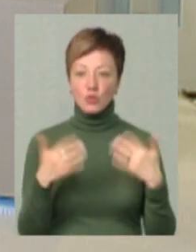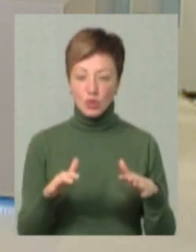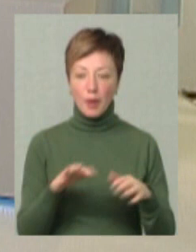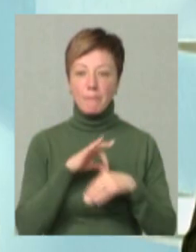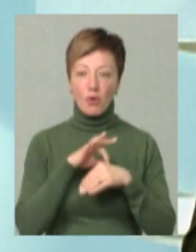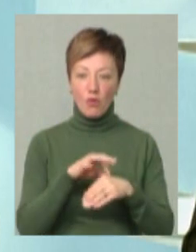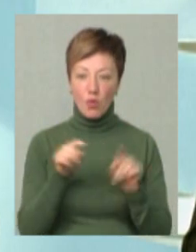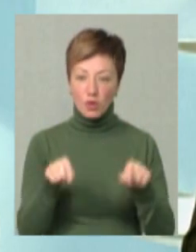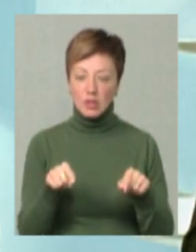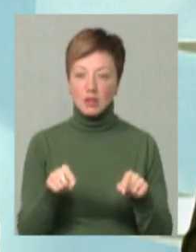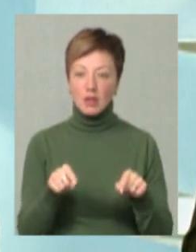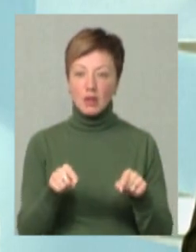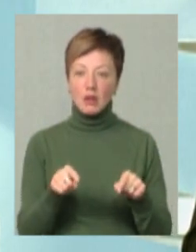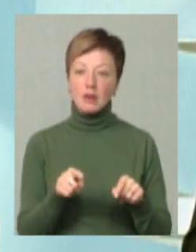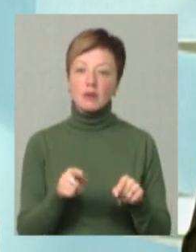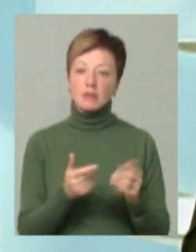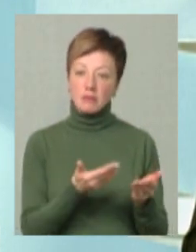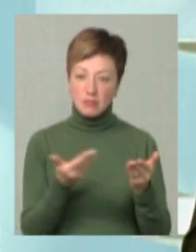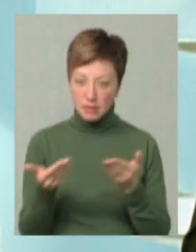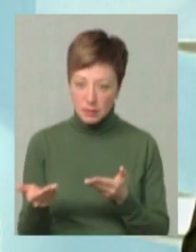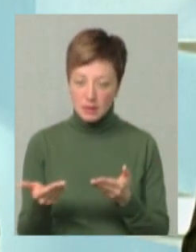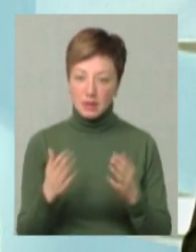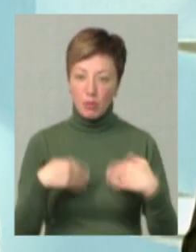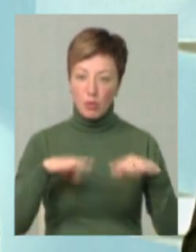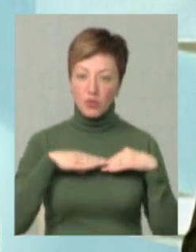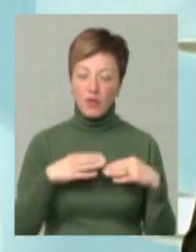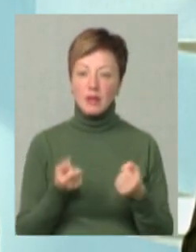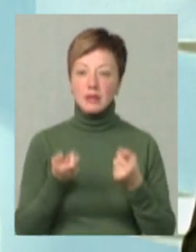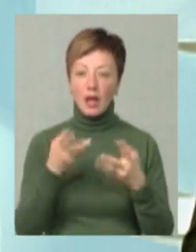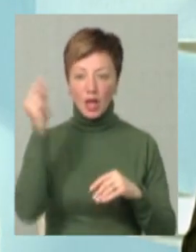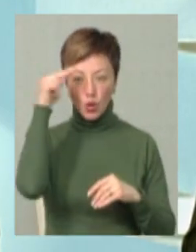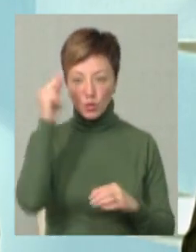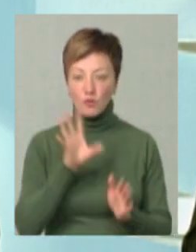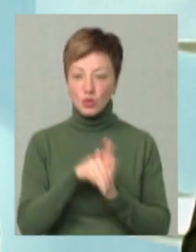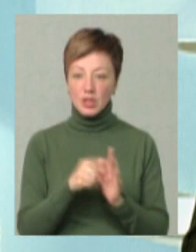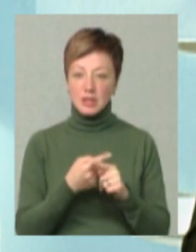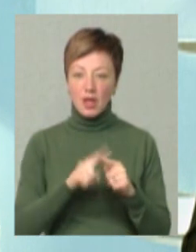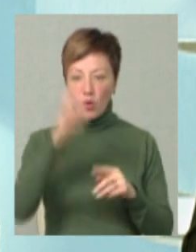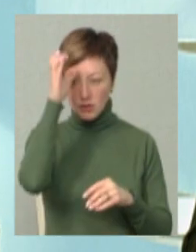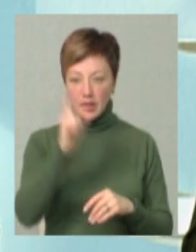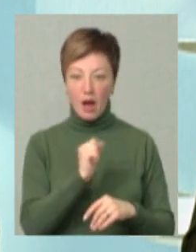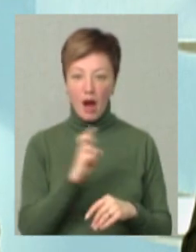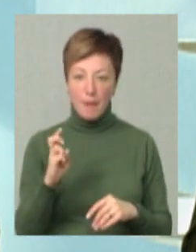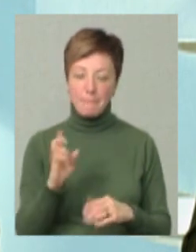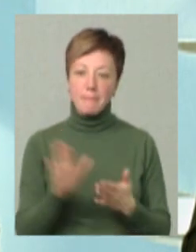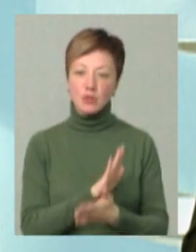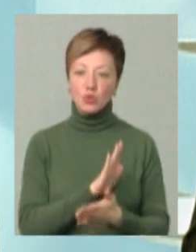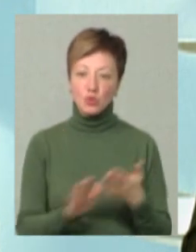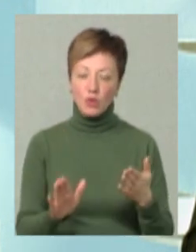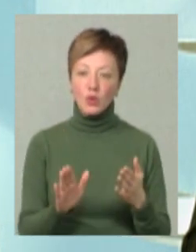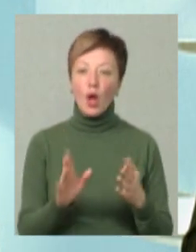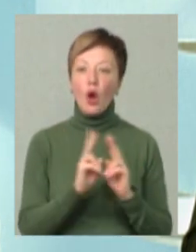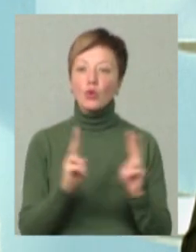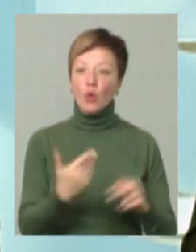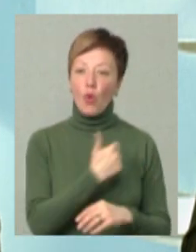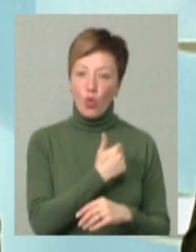їх проводять, і вони люб'язно запропонували нам ще декілька курсів включити в цей освітній хаб, безкоштовно, тобто ті,